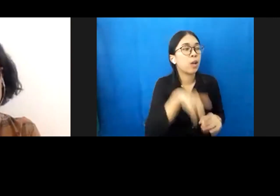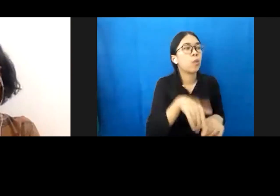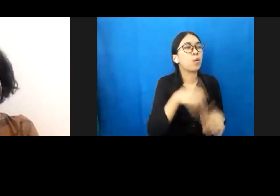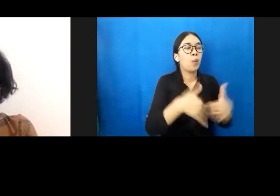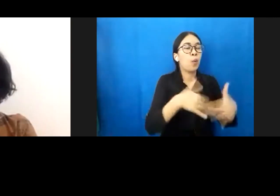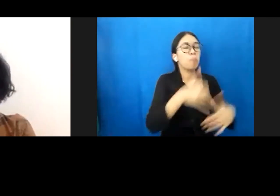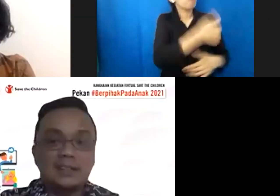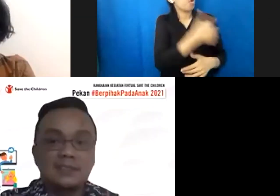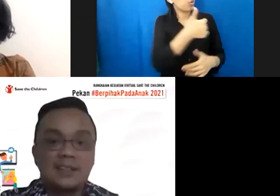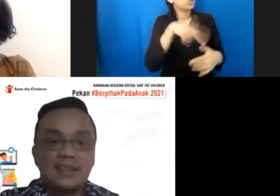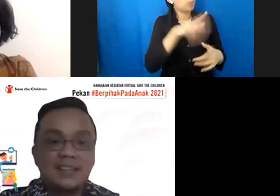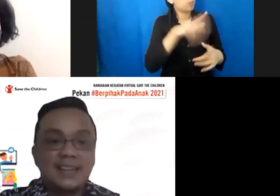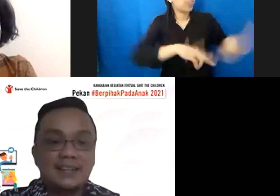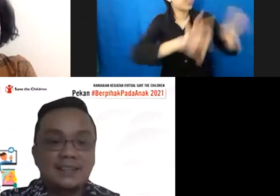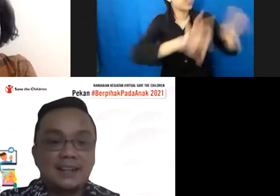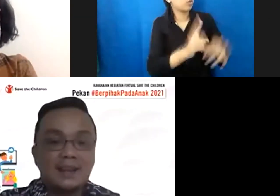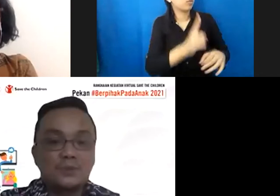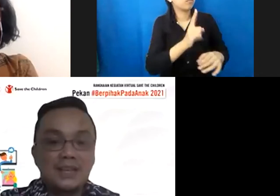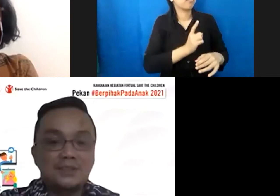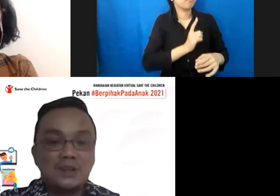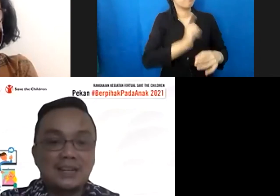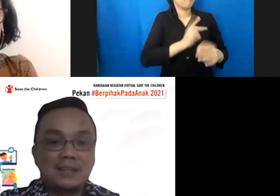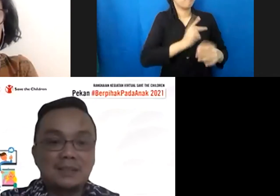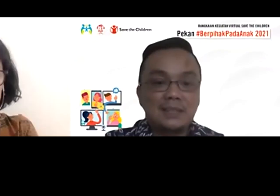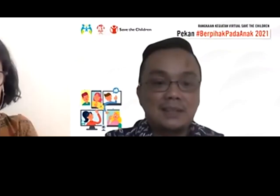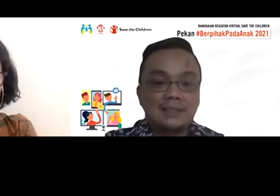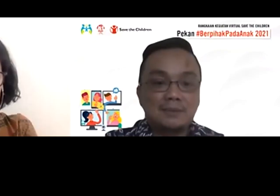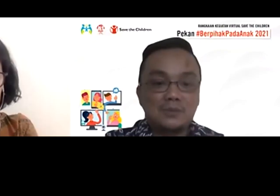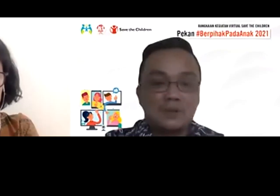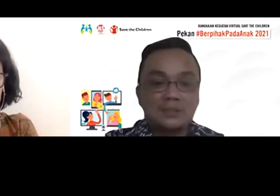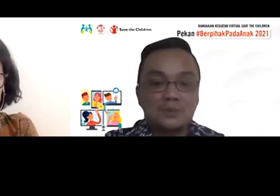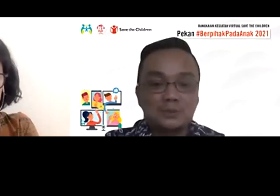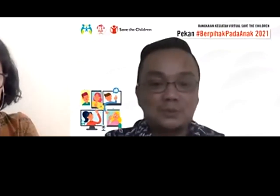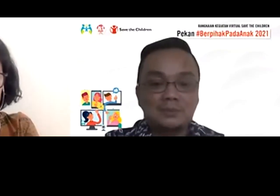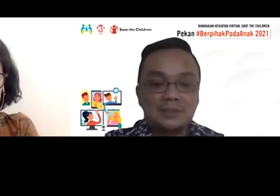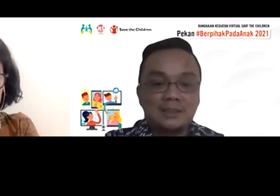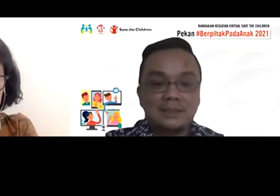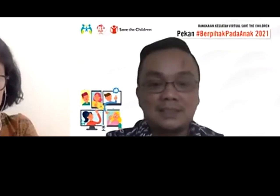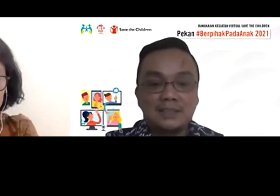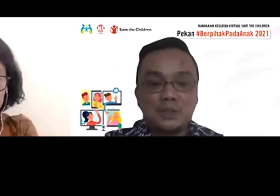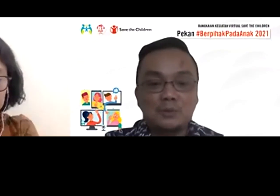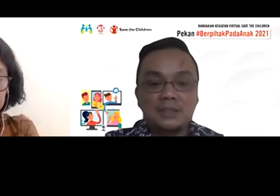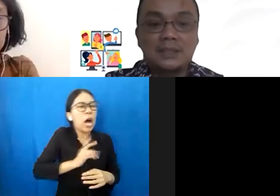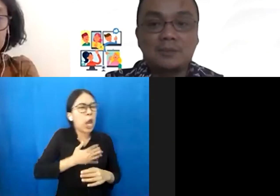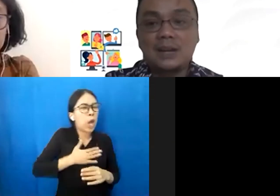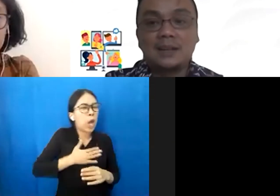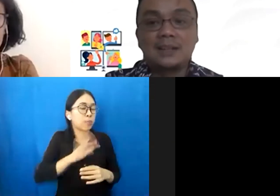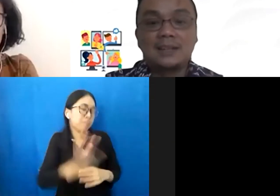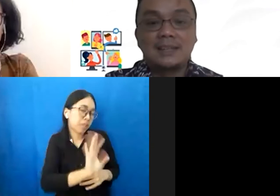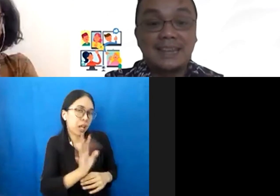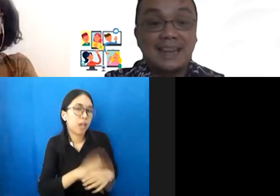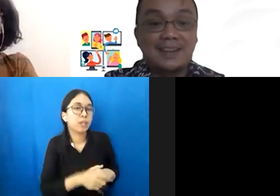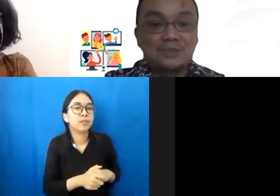rawat diri ini, kayak gitu. Dan jangan ragu, jangan sungkan, apalagi misalnya kita melakukan sesuatu, kita punya evolusi,